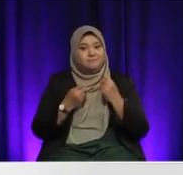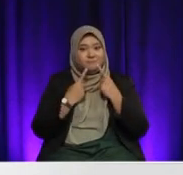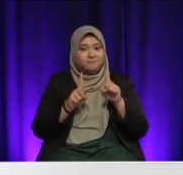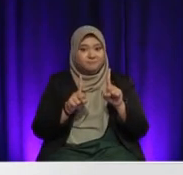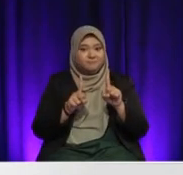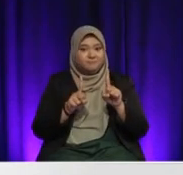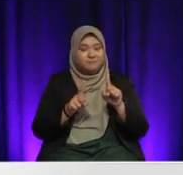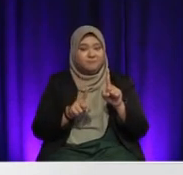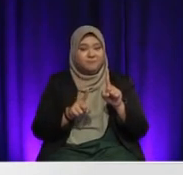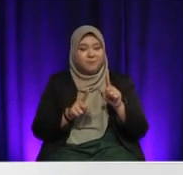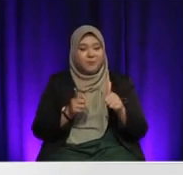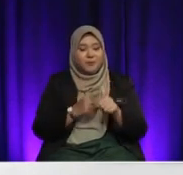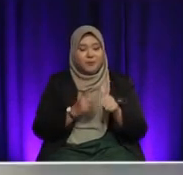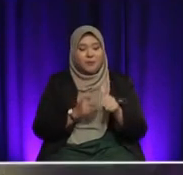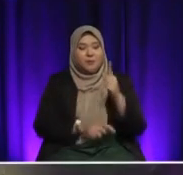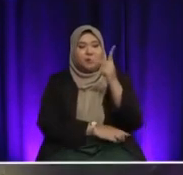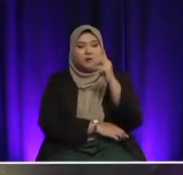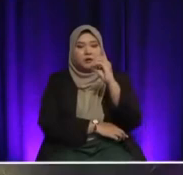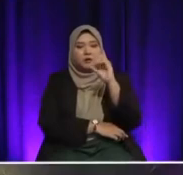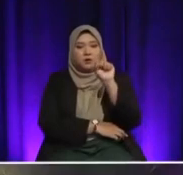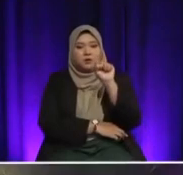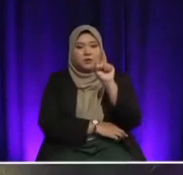bahan untuk isi ikan, Adawiyah?